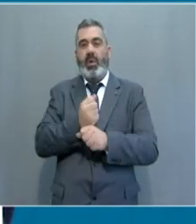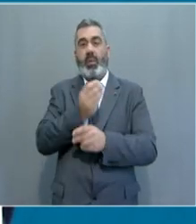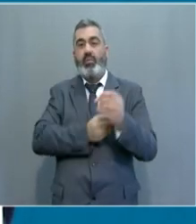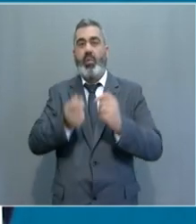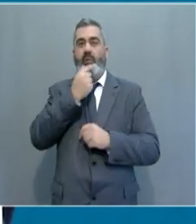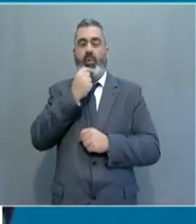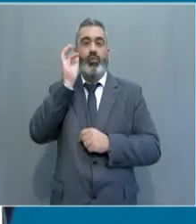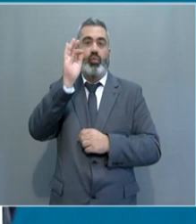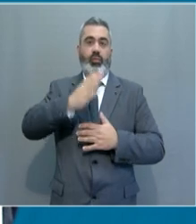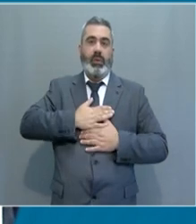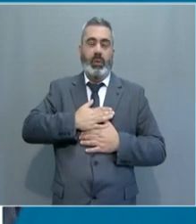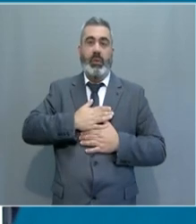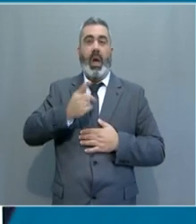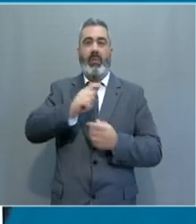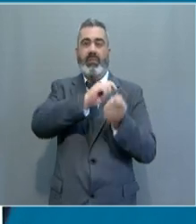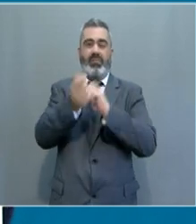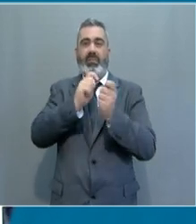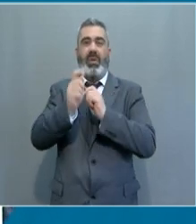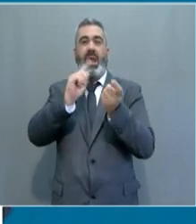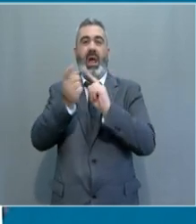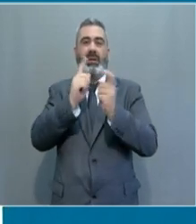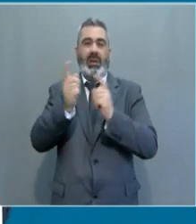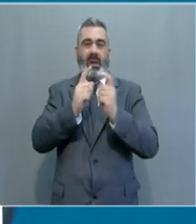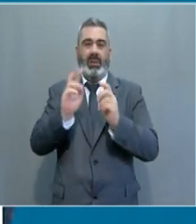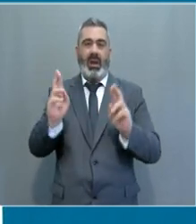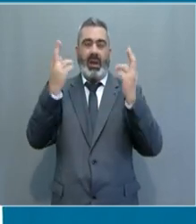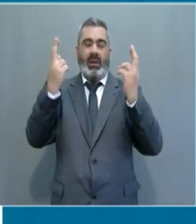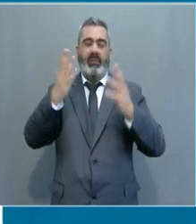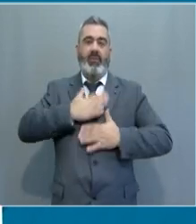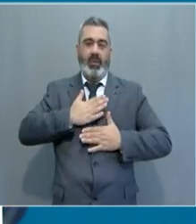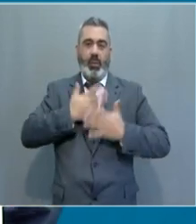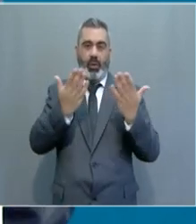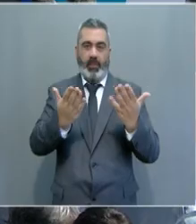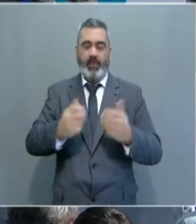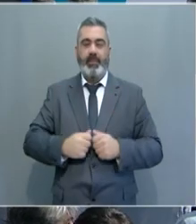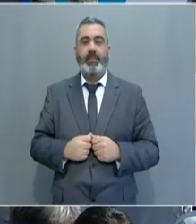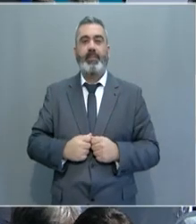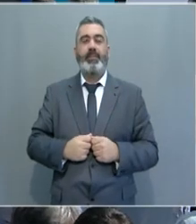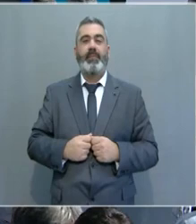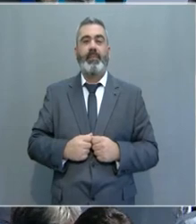διείσδυση των ανανεώσιμων πηγών στο ενεργειακό μείγμα της χώρας μας. Ευχαριστώ πολύ.